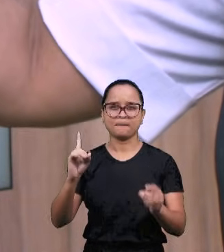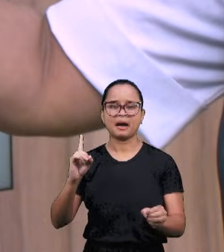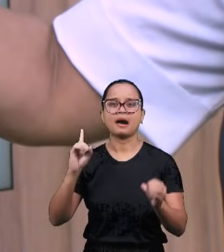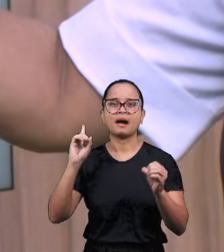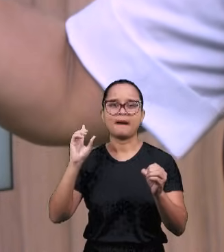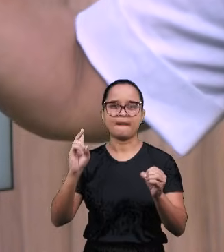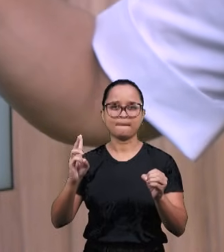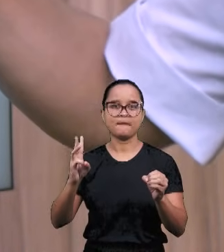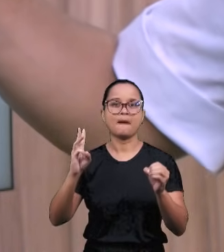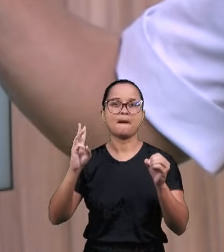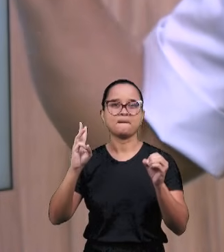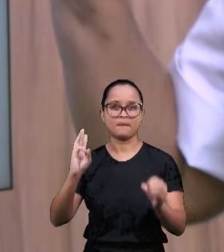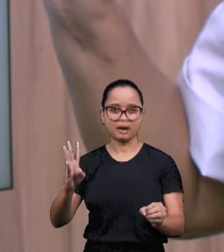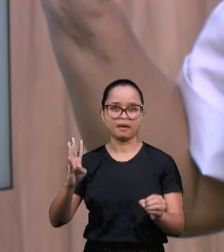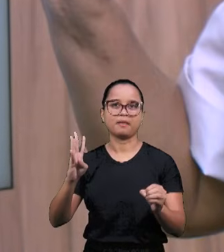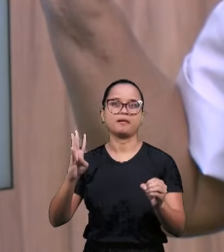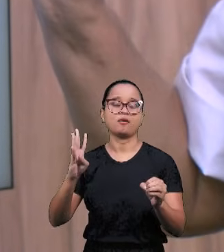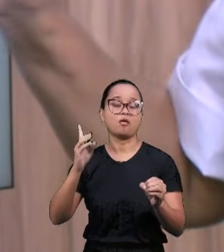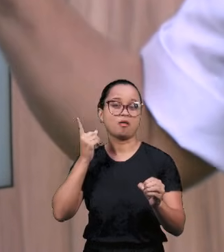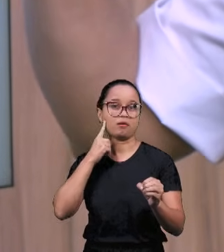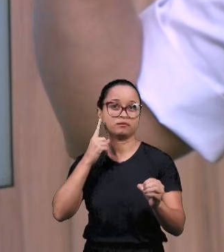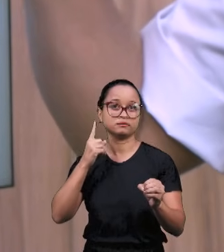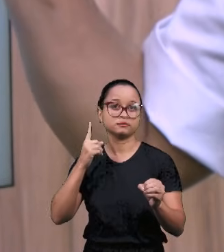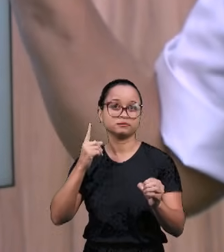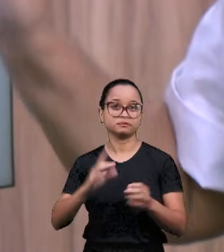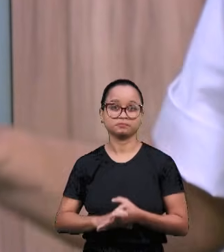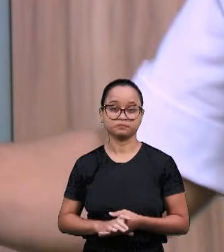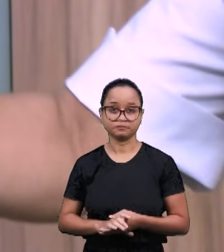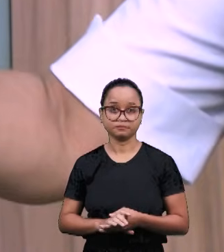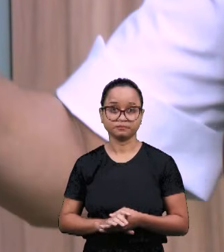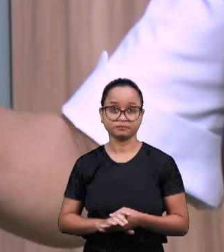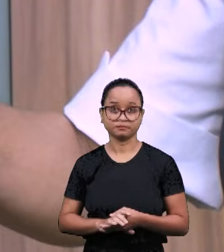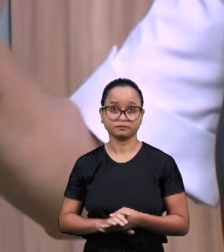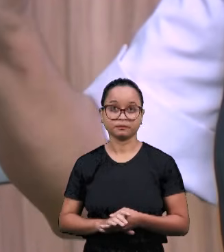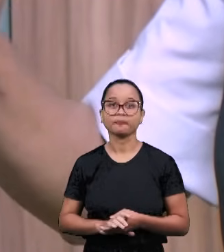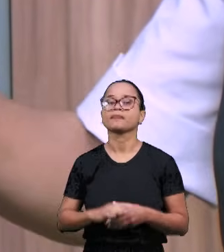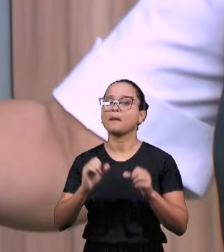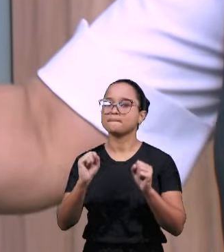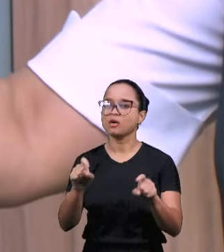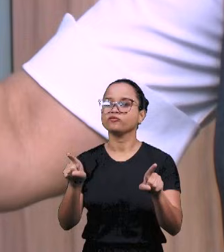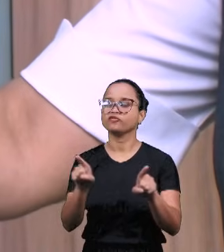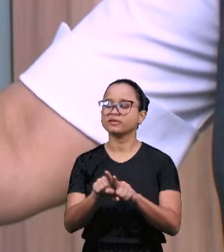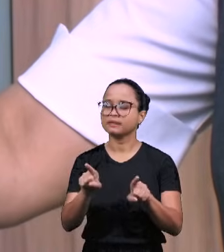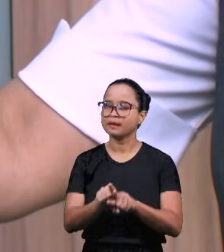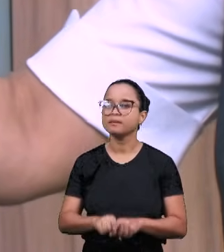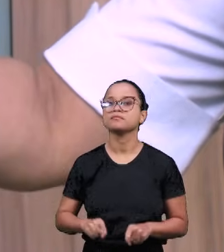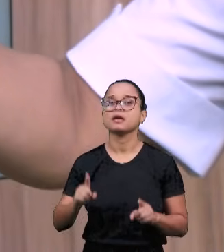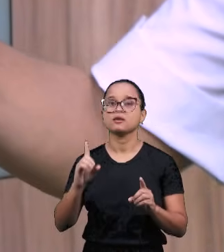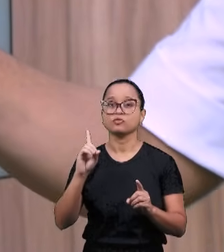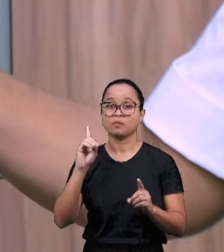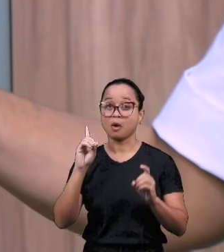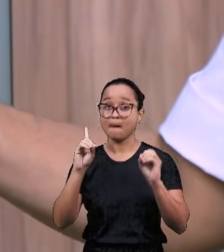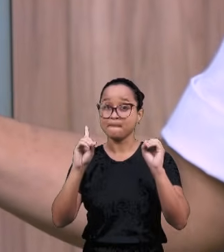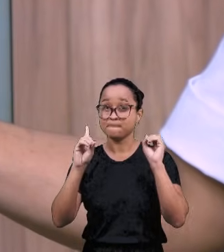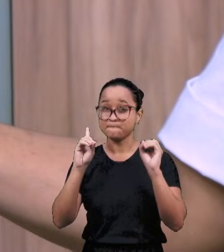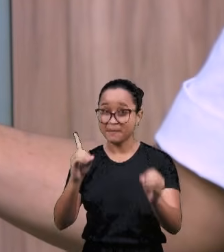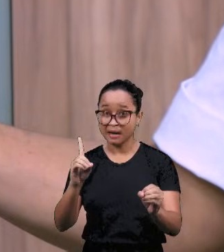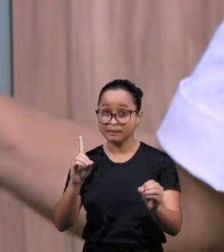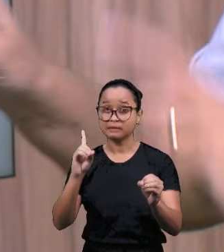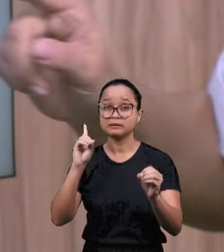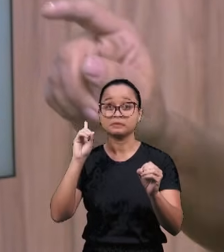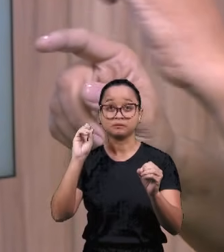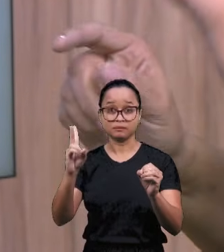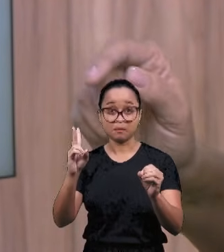2, 3, 4. Et nous pouvons aussi jouer avec le choucalho au premier,